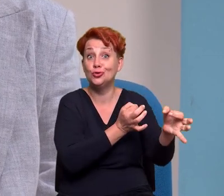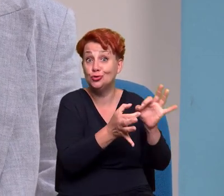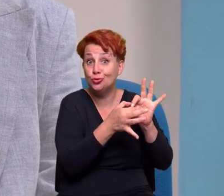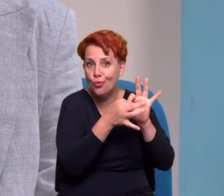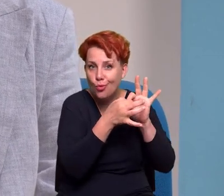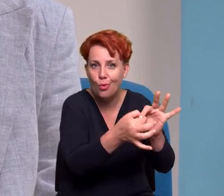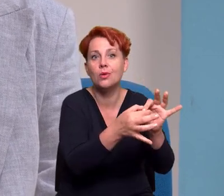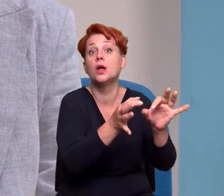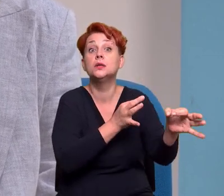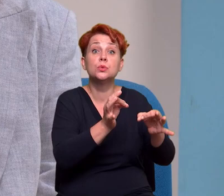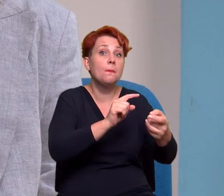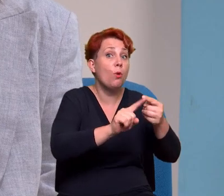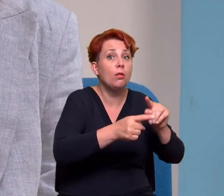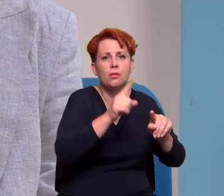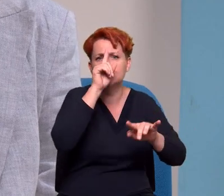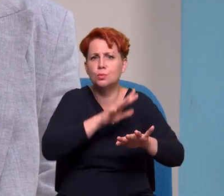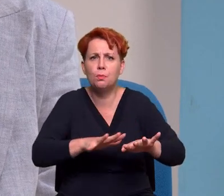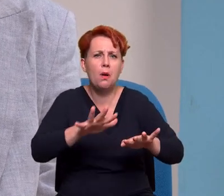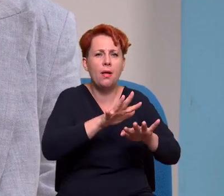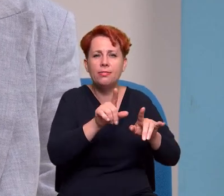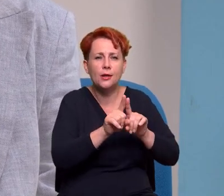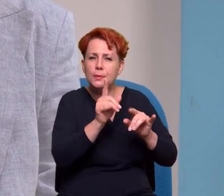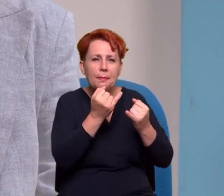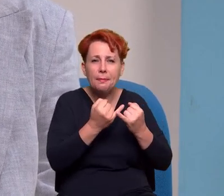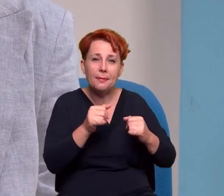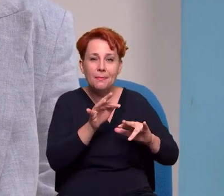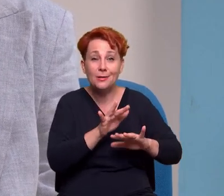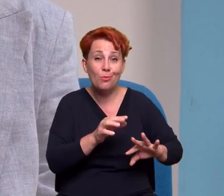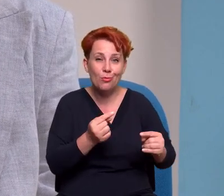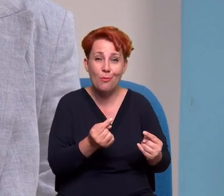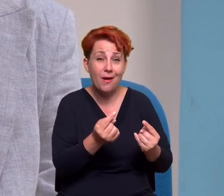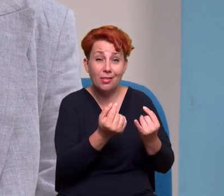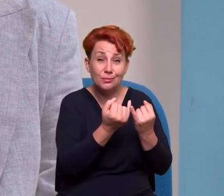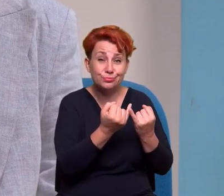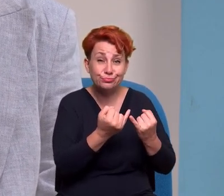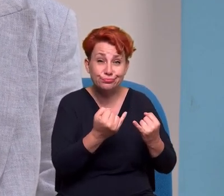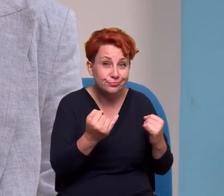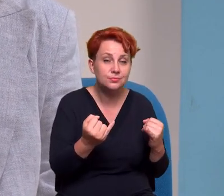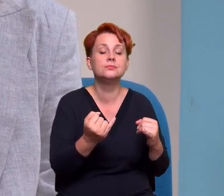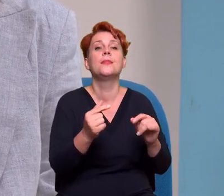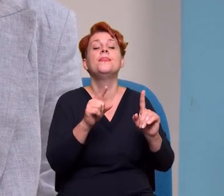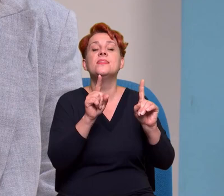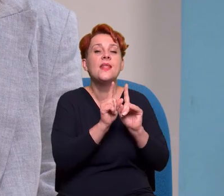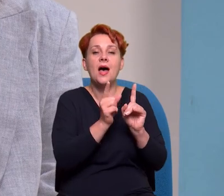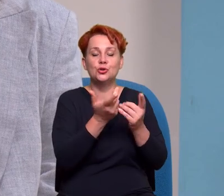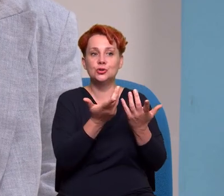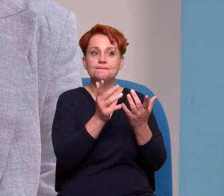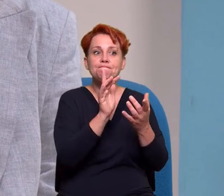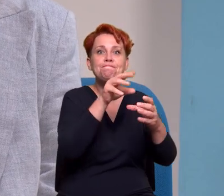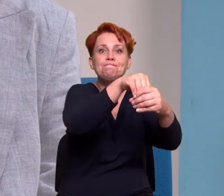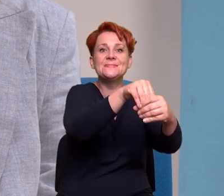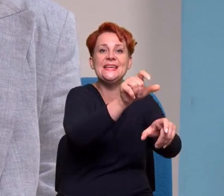historycznej, historii politycznej, społecznej, manipulacjach propagandowych oraz też